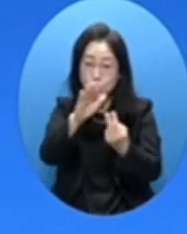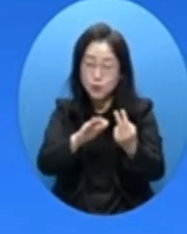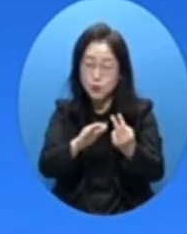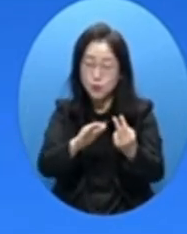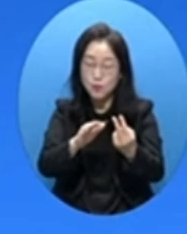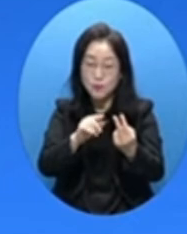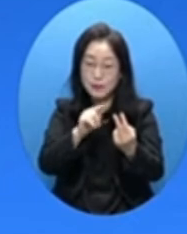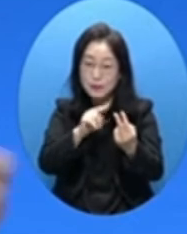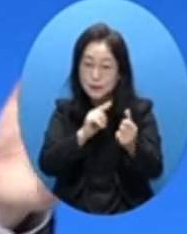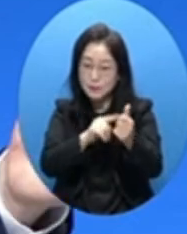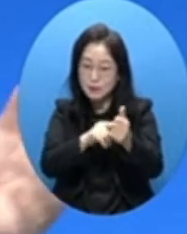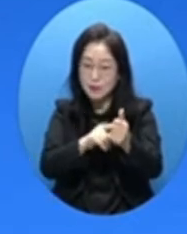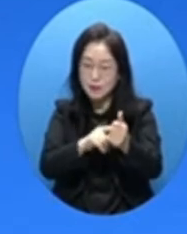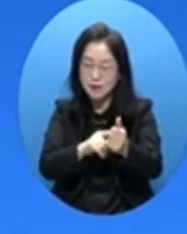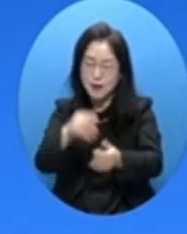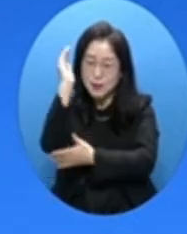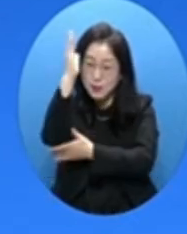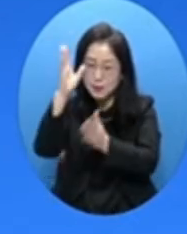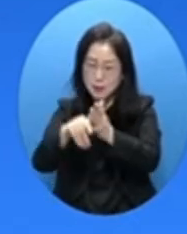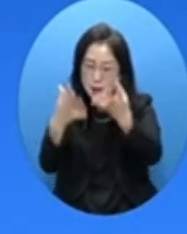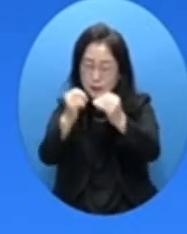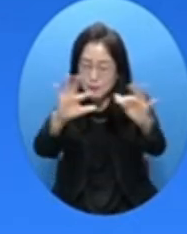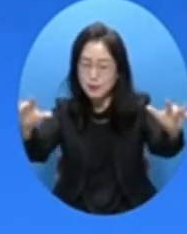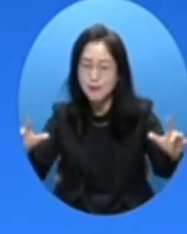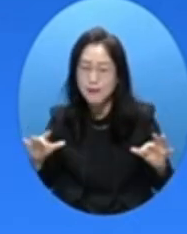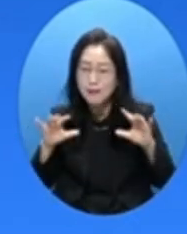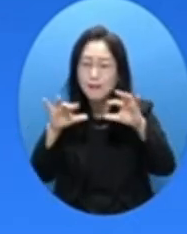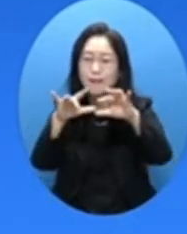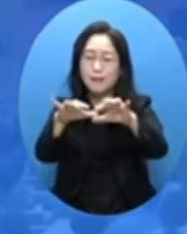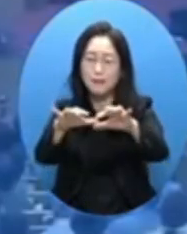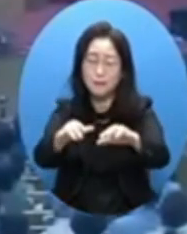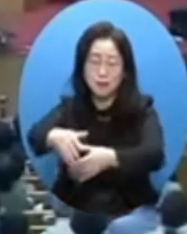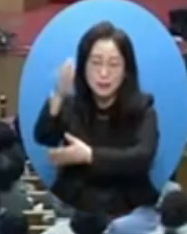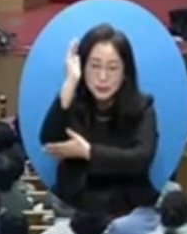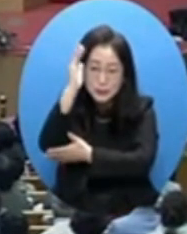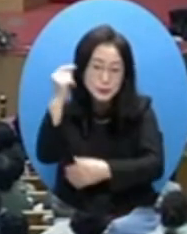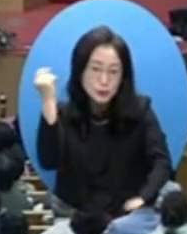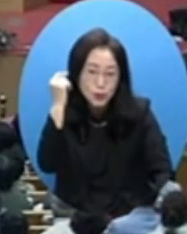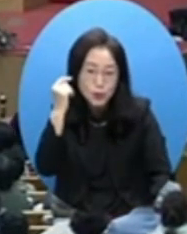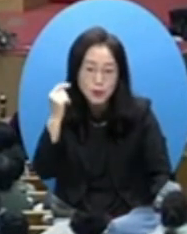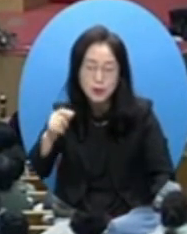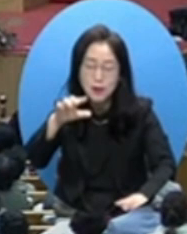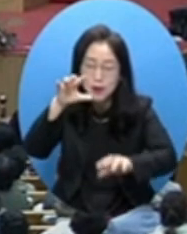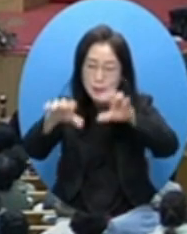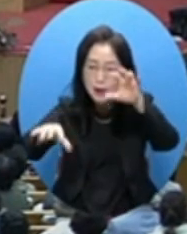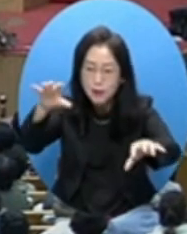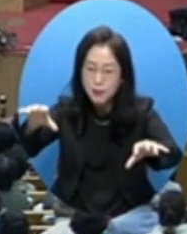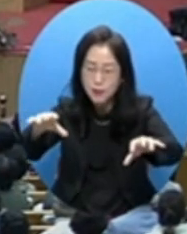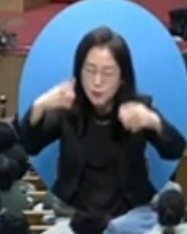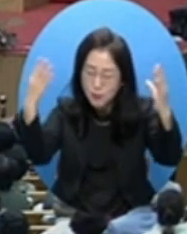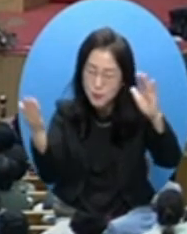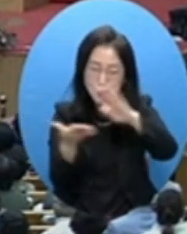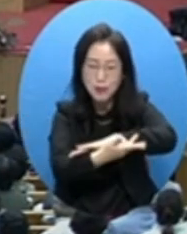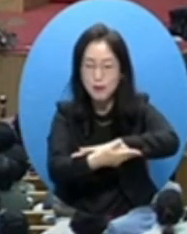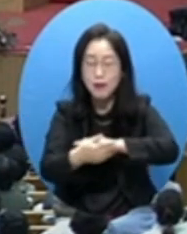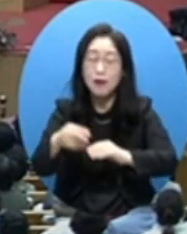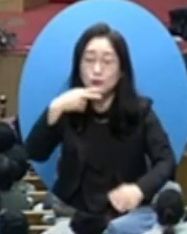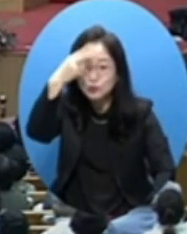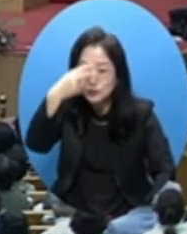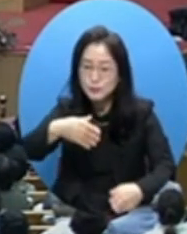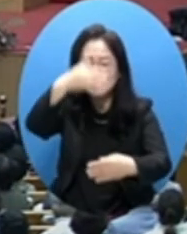수천 명 수만 명이 군대처럼 몰려왔습니다 그 설교를 듣고 온 말이 뒤집어졌습니다 술집이 문을